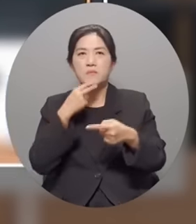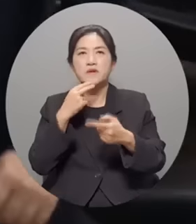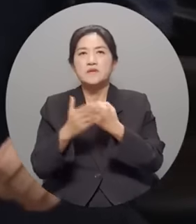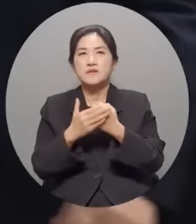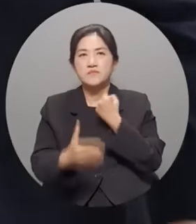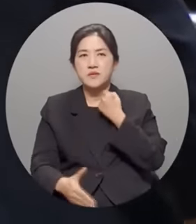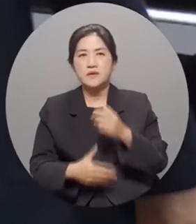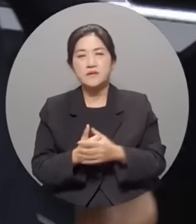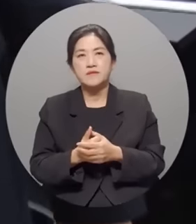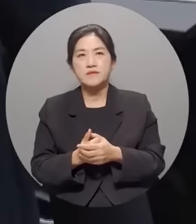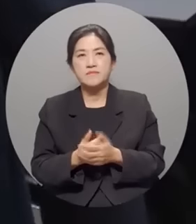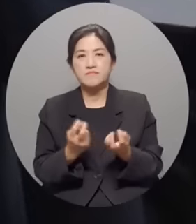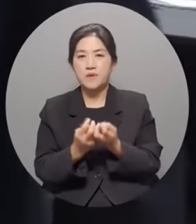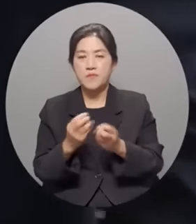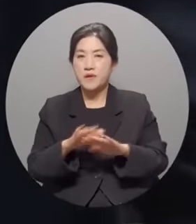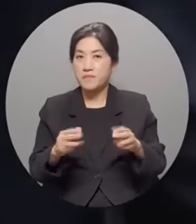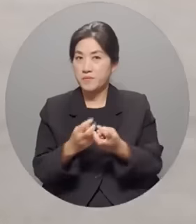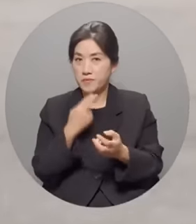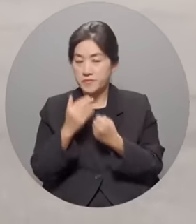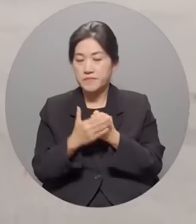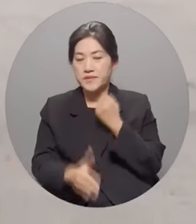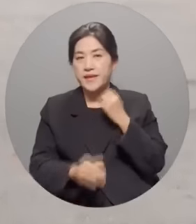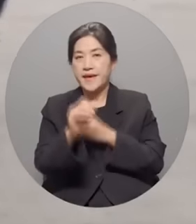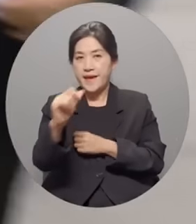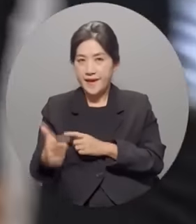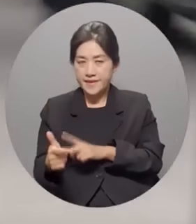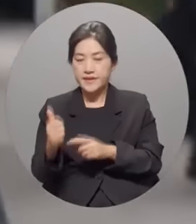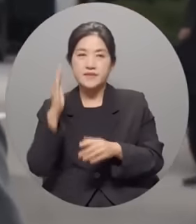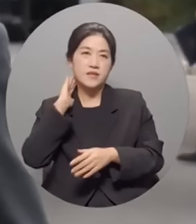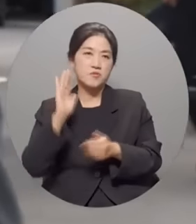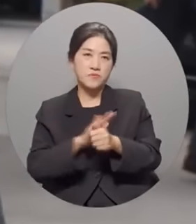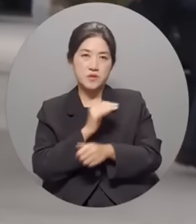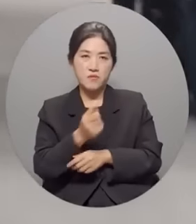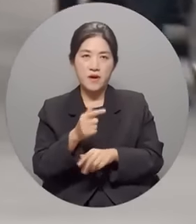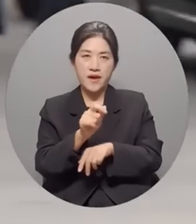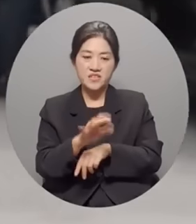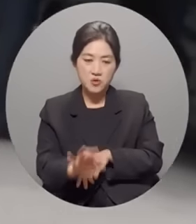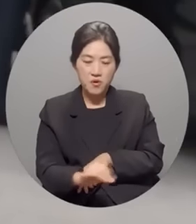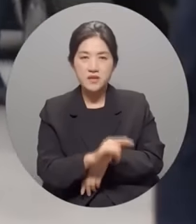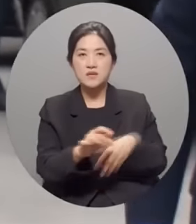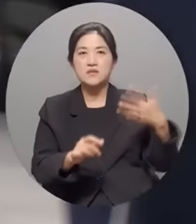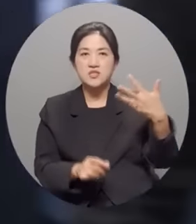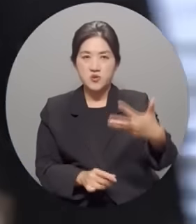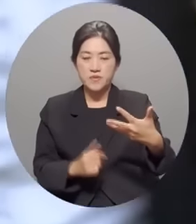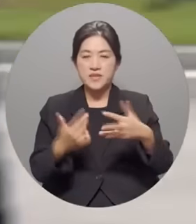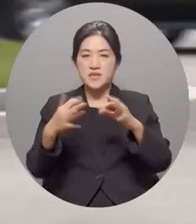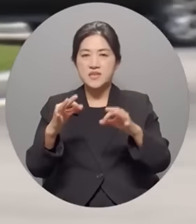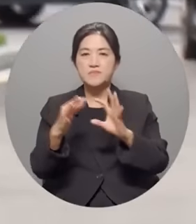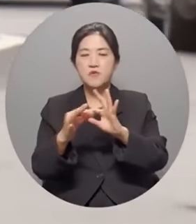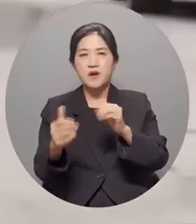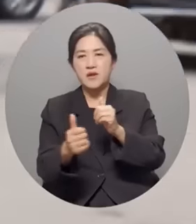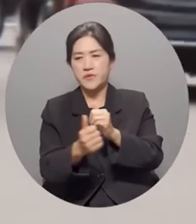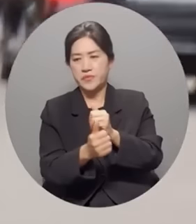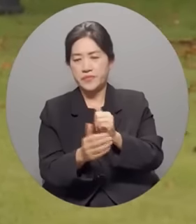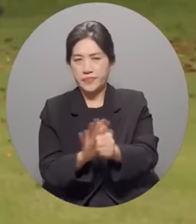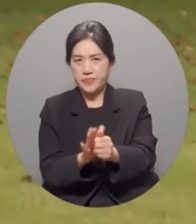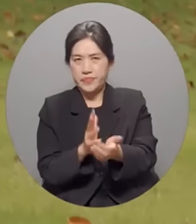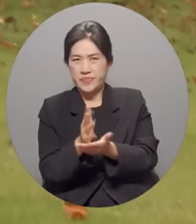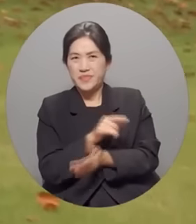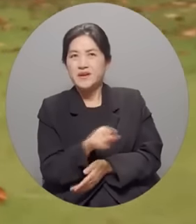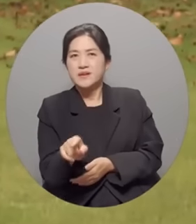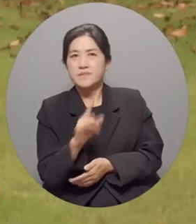나오면서 한 대표는 대통령실 비서관과 행정관 등 여명 가량을 이른바 라인이라고 지목했지만